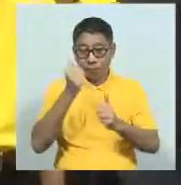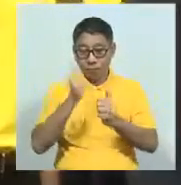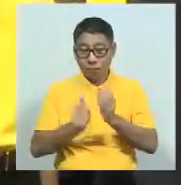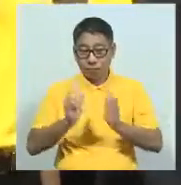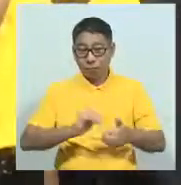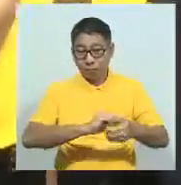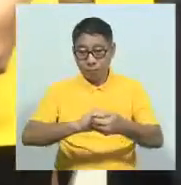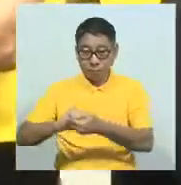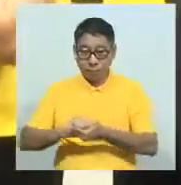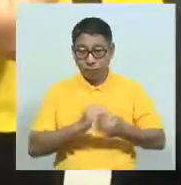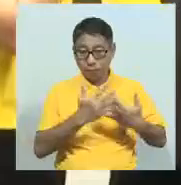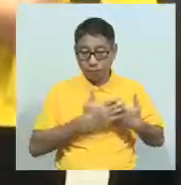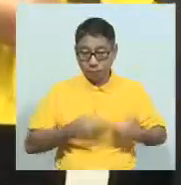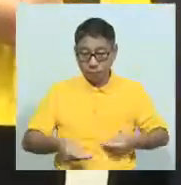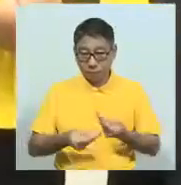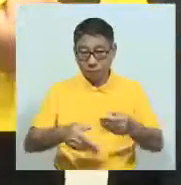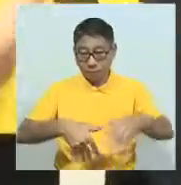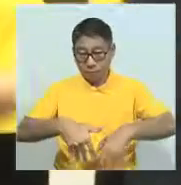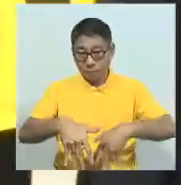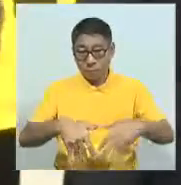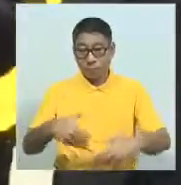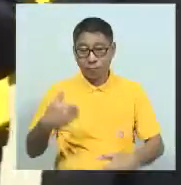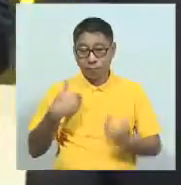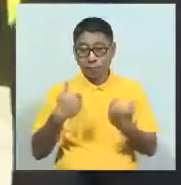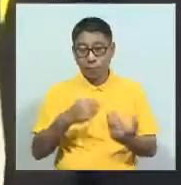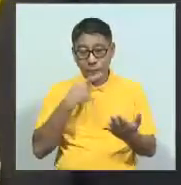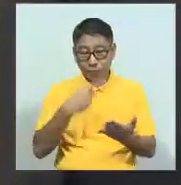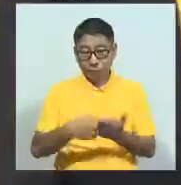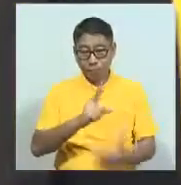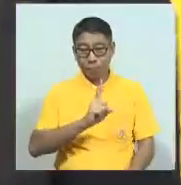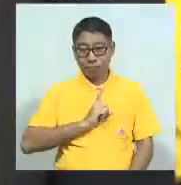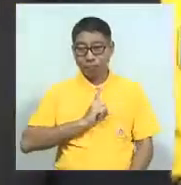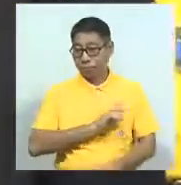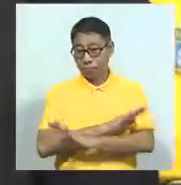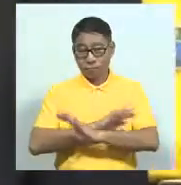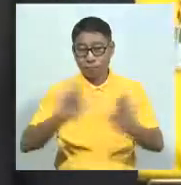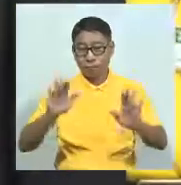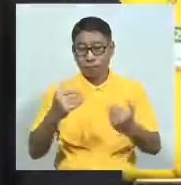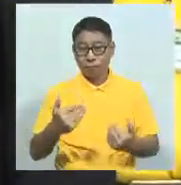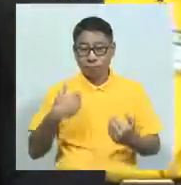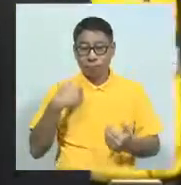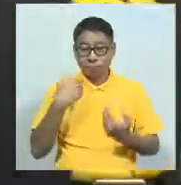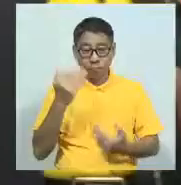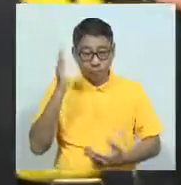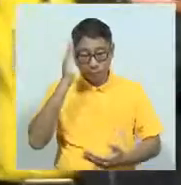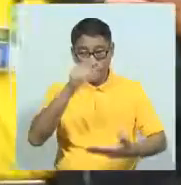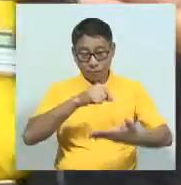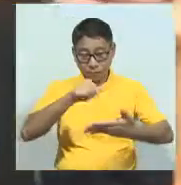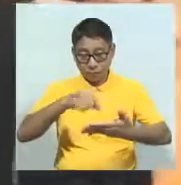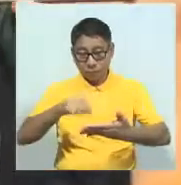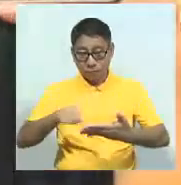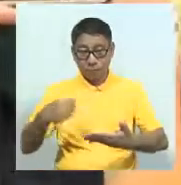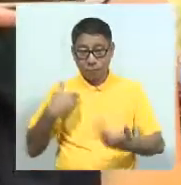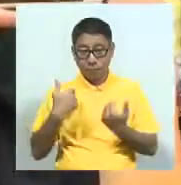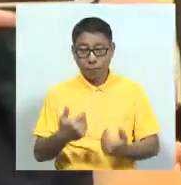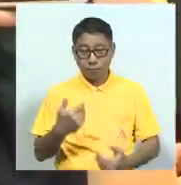ได้รักกันได้เพื่อประชาชนเพื่อพวกเราทุกคนไงไม่ใช่เพื่อผลประโยชน์ของใครคนใดคนหนึ่งนะวันหน้าก็มีการตรวจสอบเยอะแยะอยู่แล้วเนี่ยใช่ไหมผ